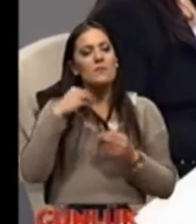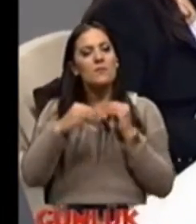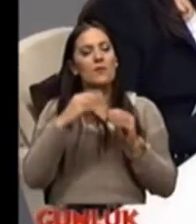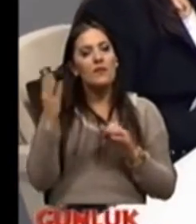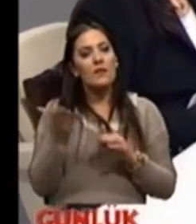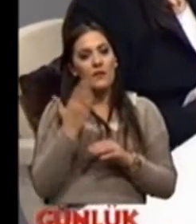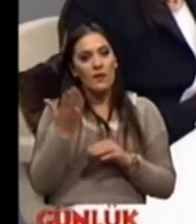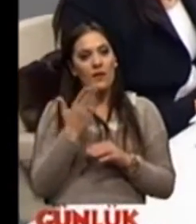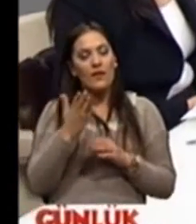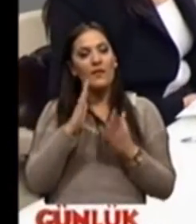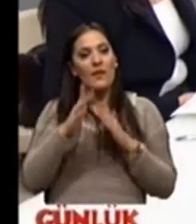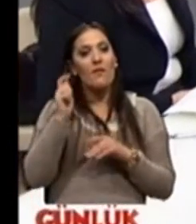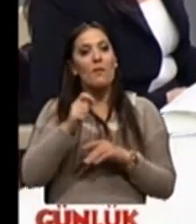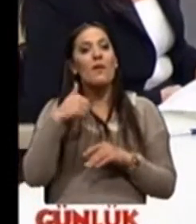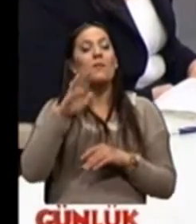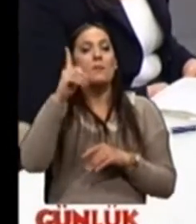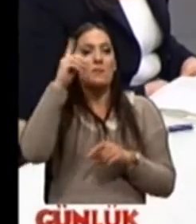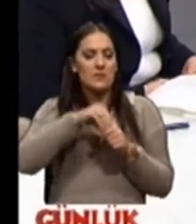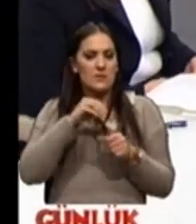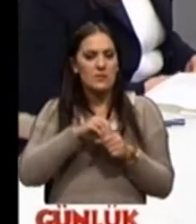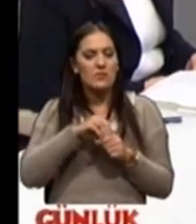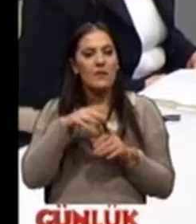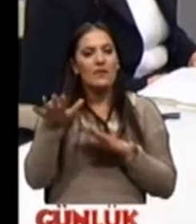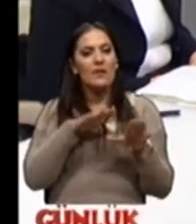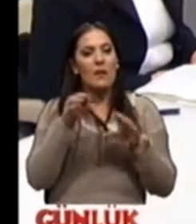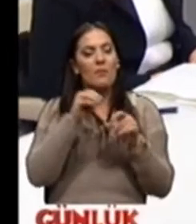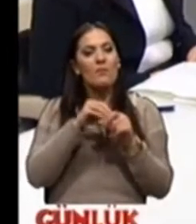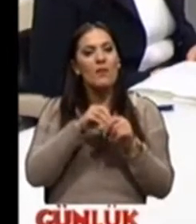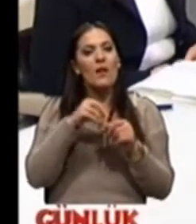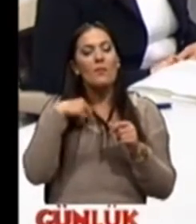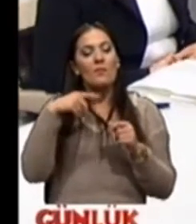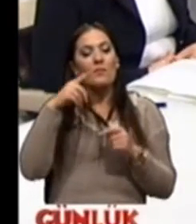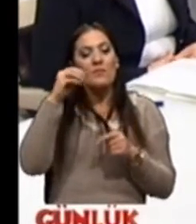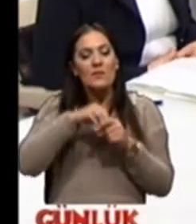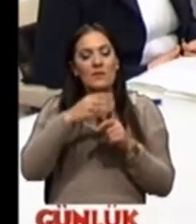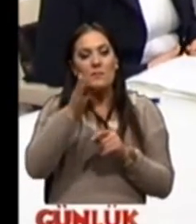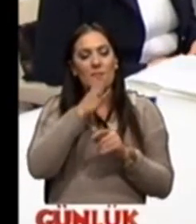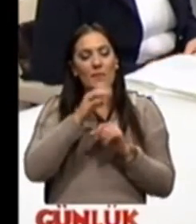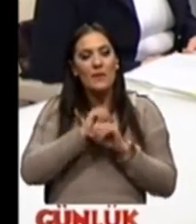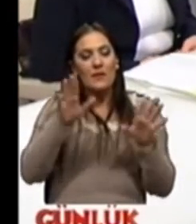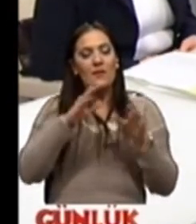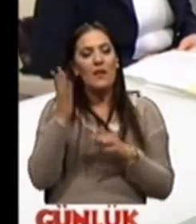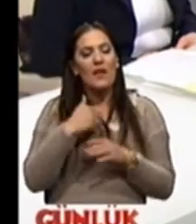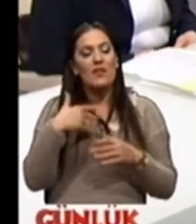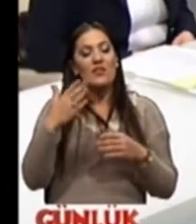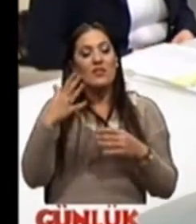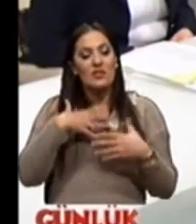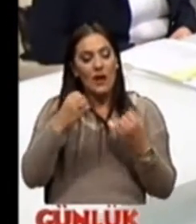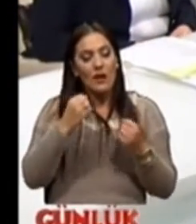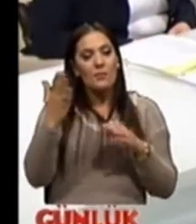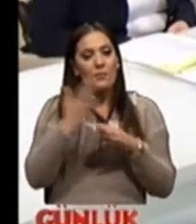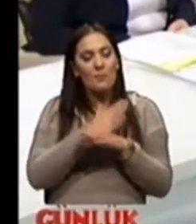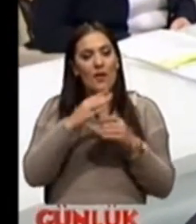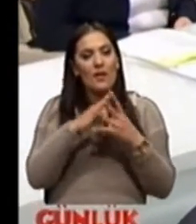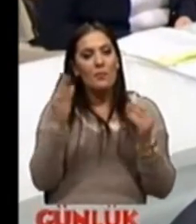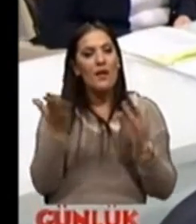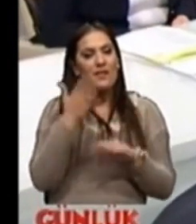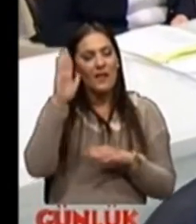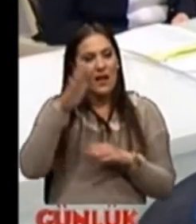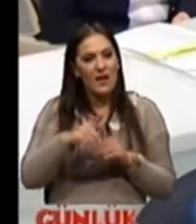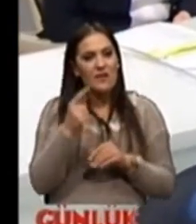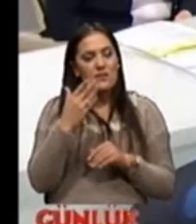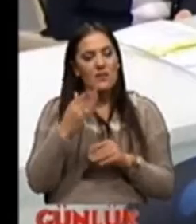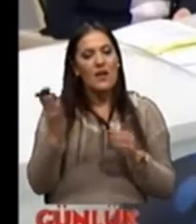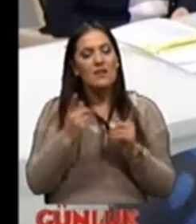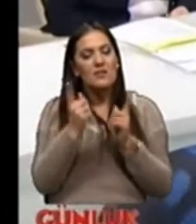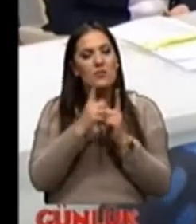daha da devam etmemesi, yani deprem refleksini geliştirerek can ve mal kaybını en aza indirmek, en kısa